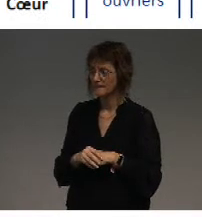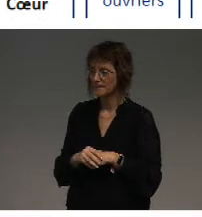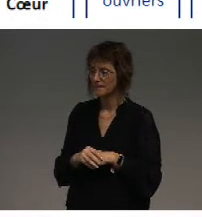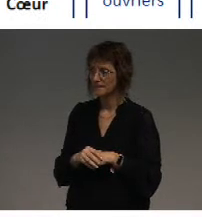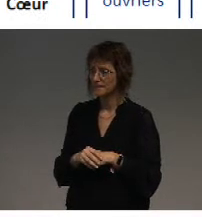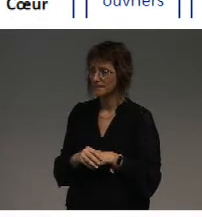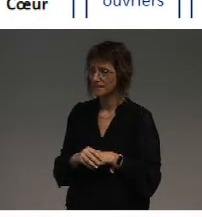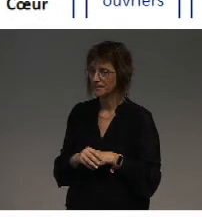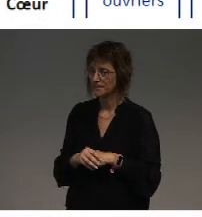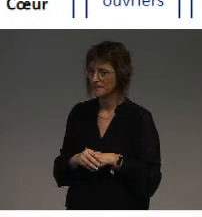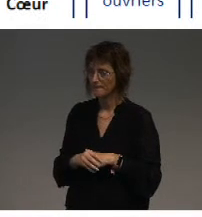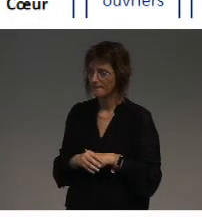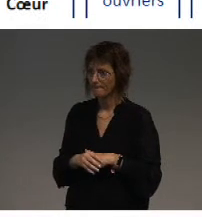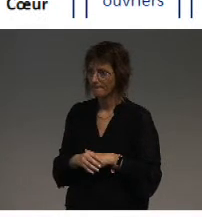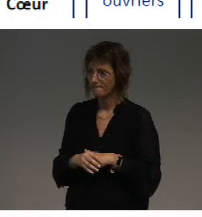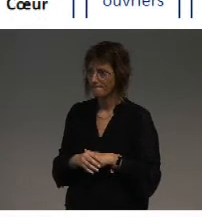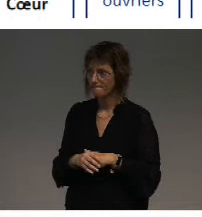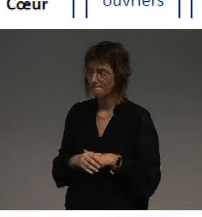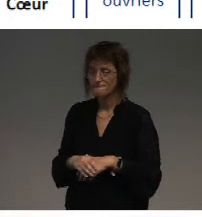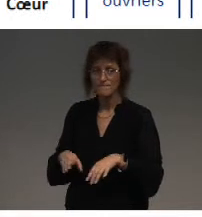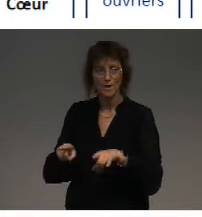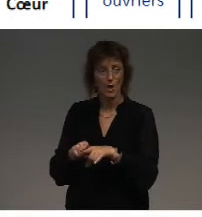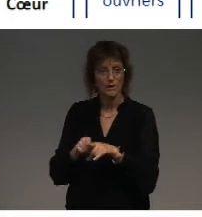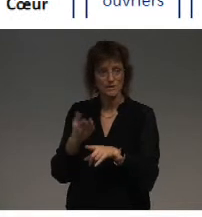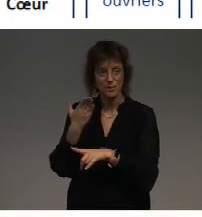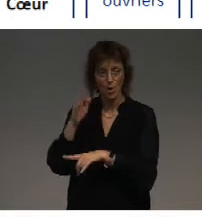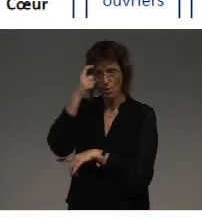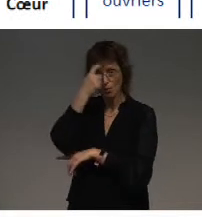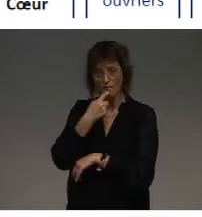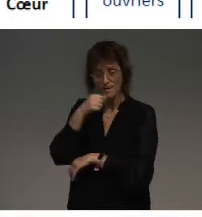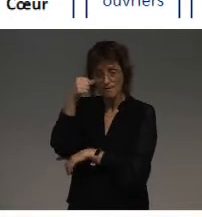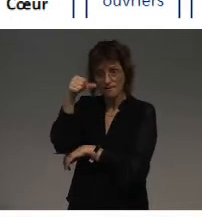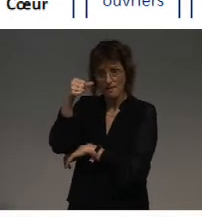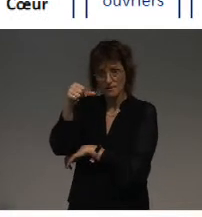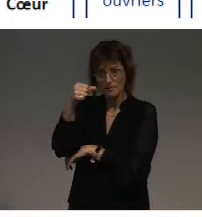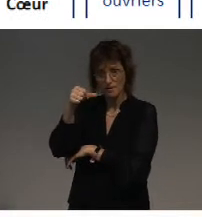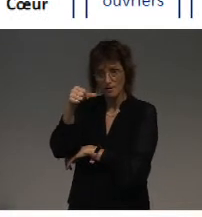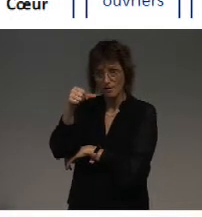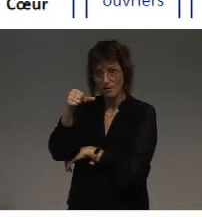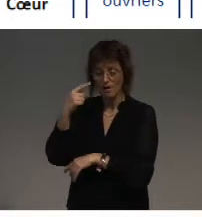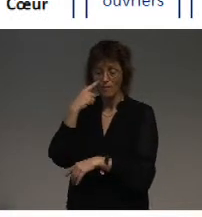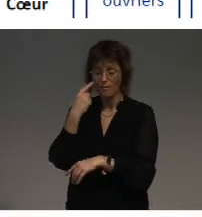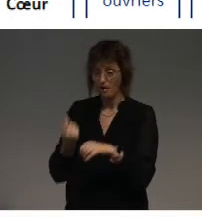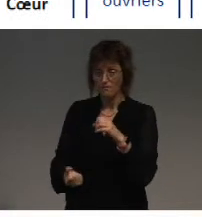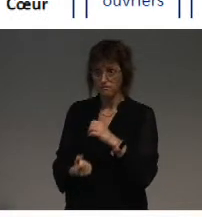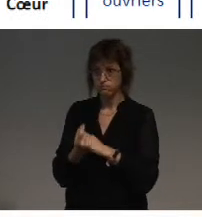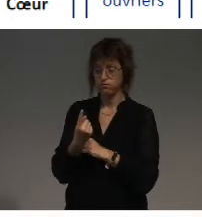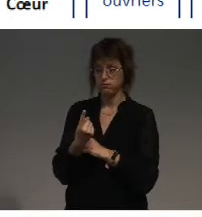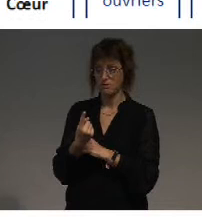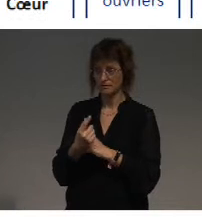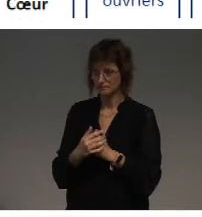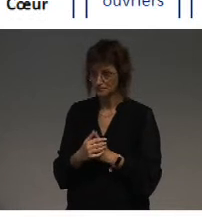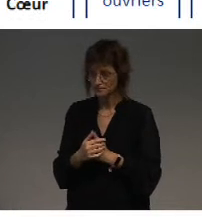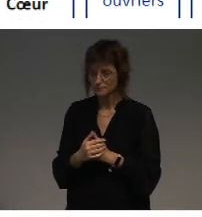Et puis on retrouve à nouveau un seul profil d'ailleurs qui s'est quand même pas mal distingué, et qui